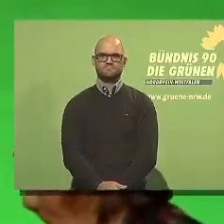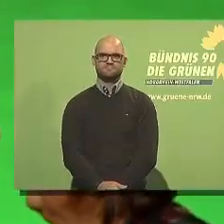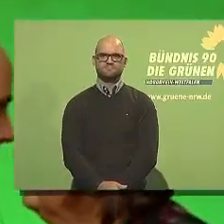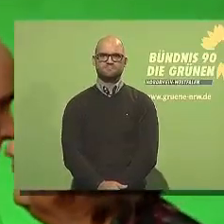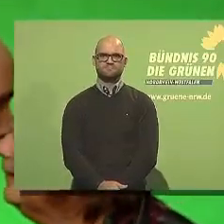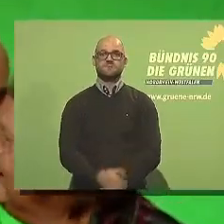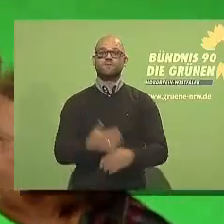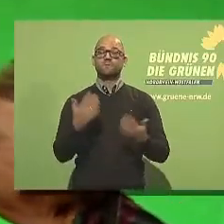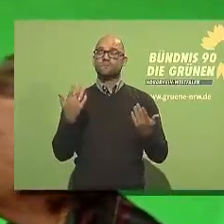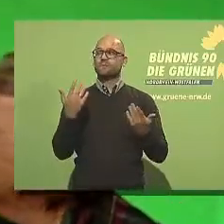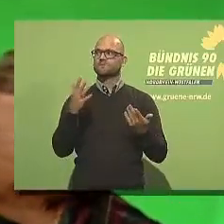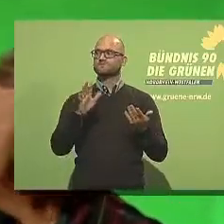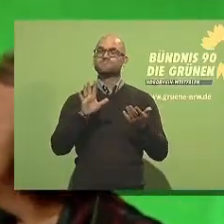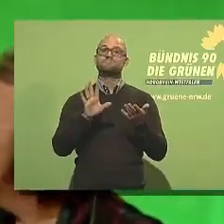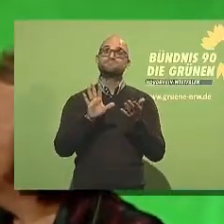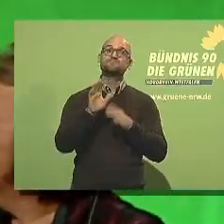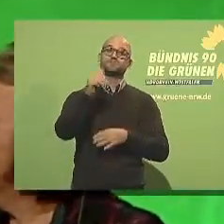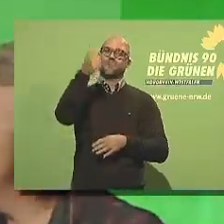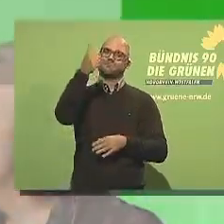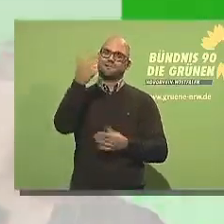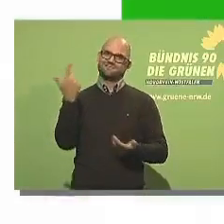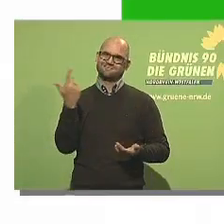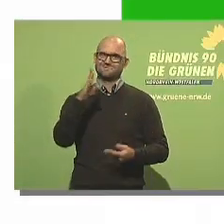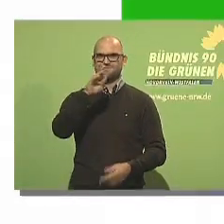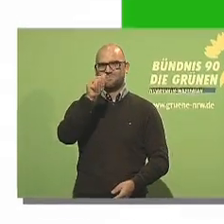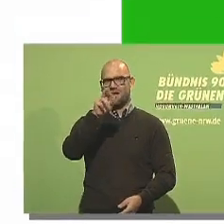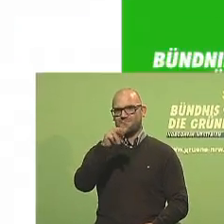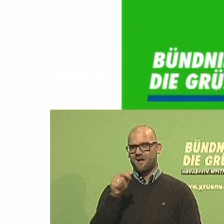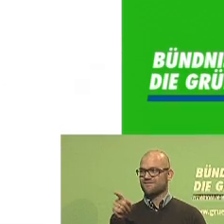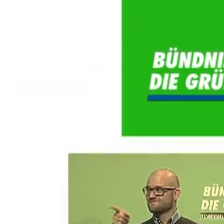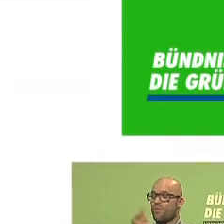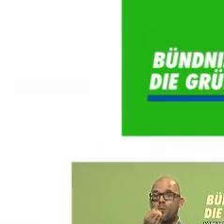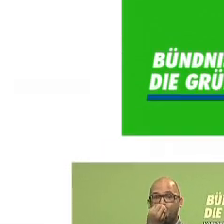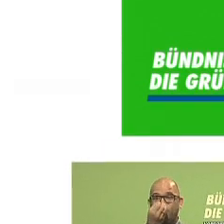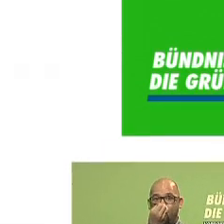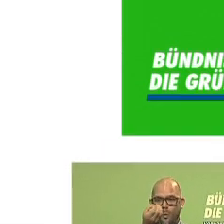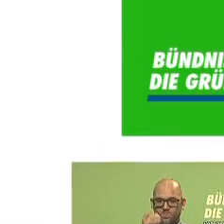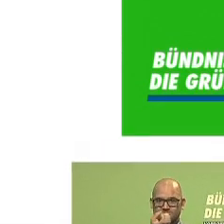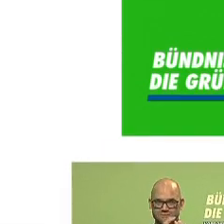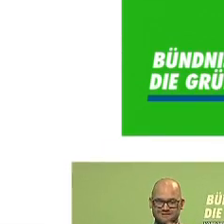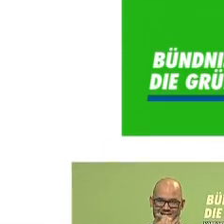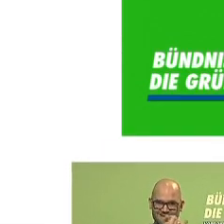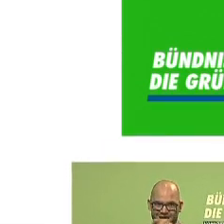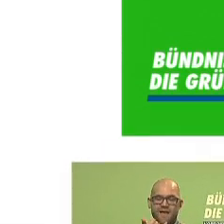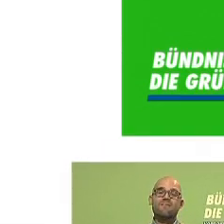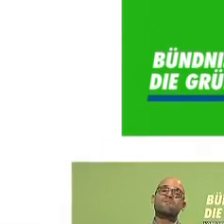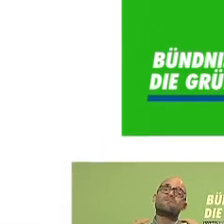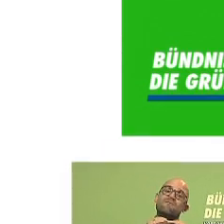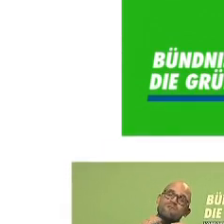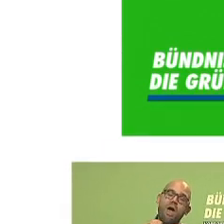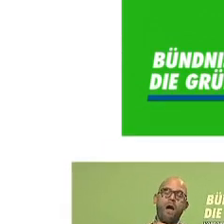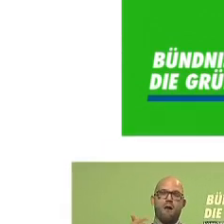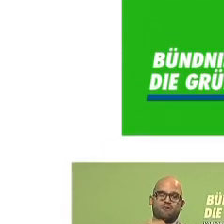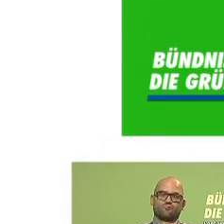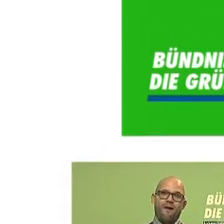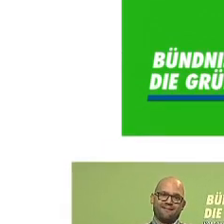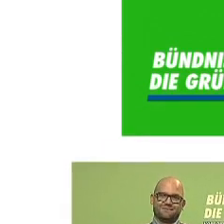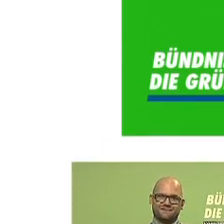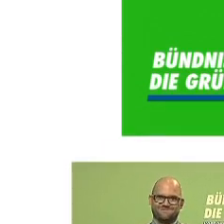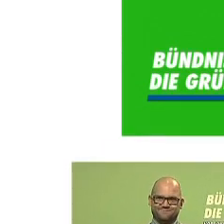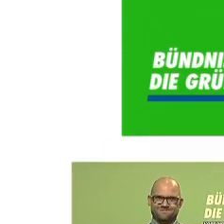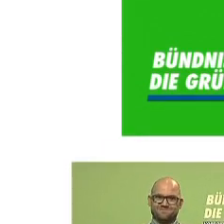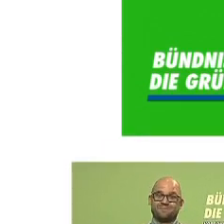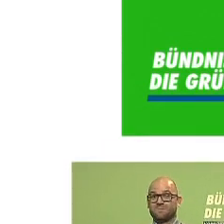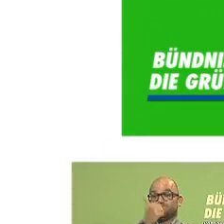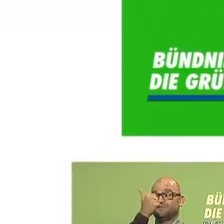Und was ganz Besonderes, liebe Bärbel, jede einzelne Rose ist Fair Trade. Für dich ganz besonders.